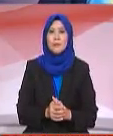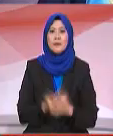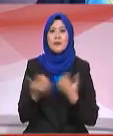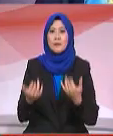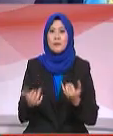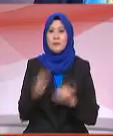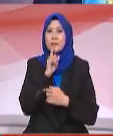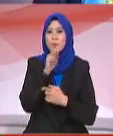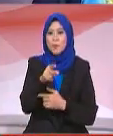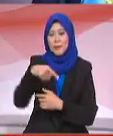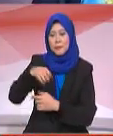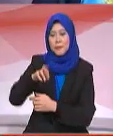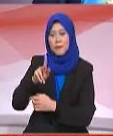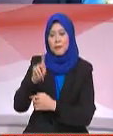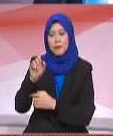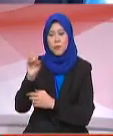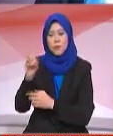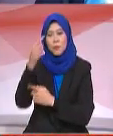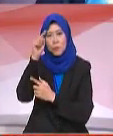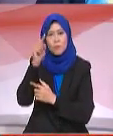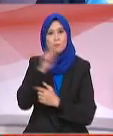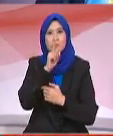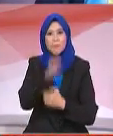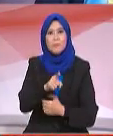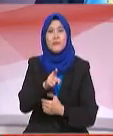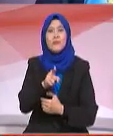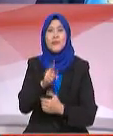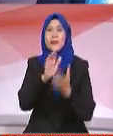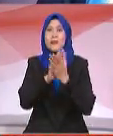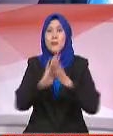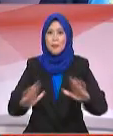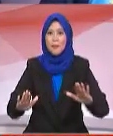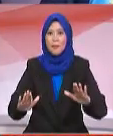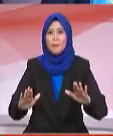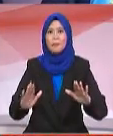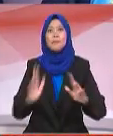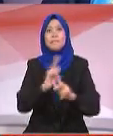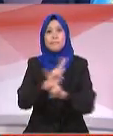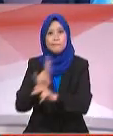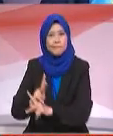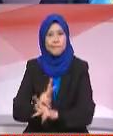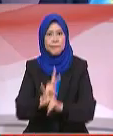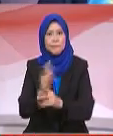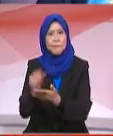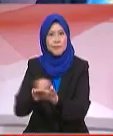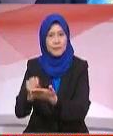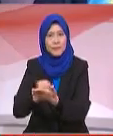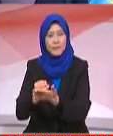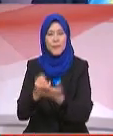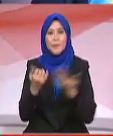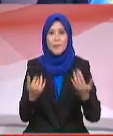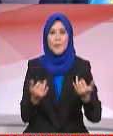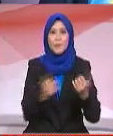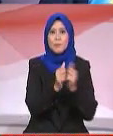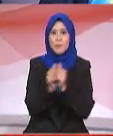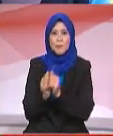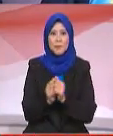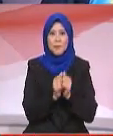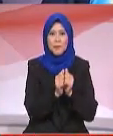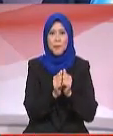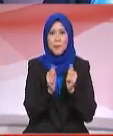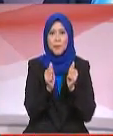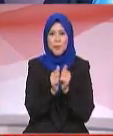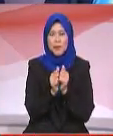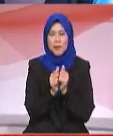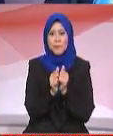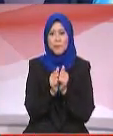memastikan keselamatan adik-adik kita ini dilindungi. Oleh itu, kami bersama-sama dengan